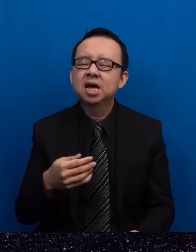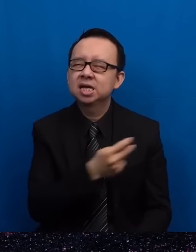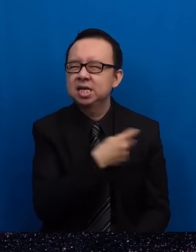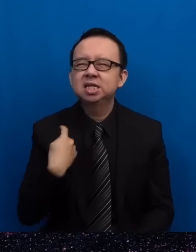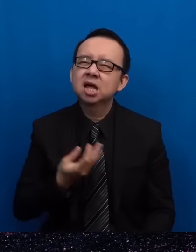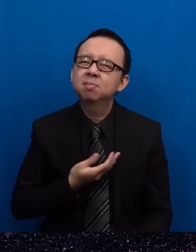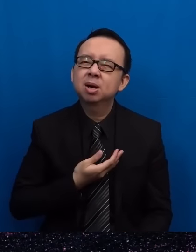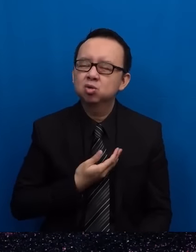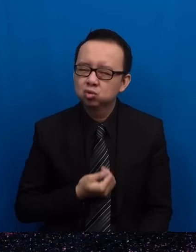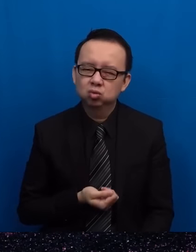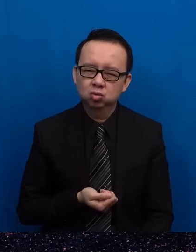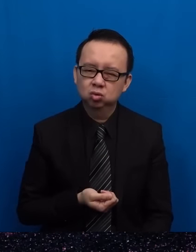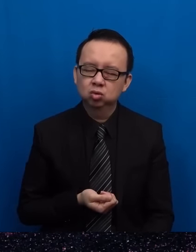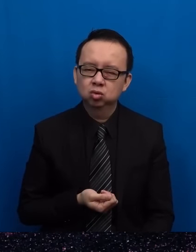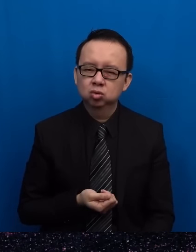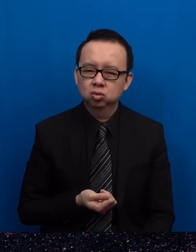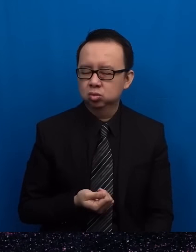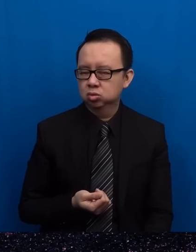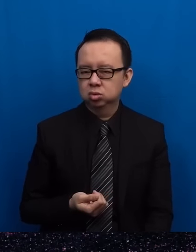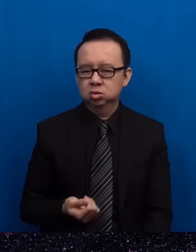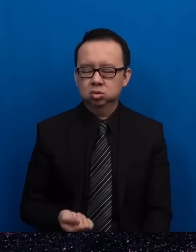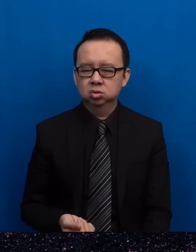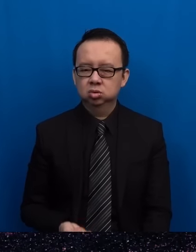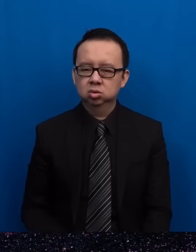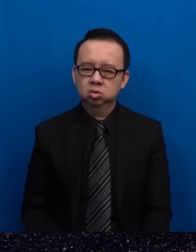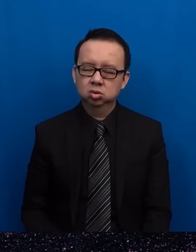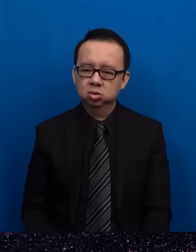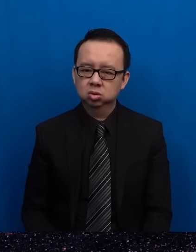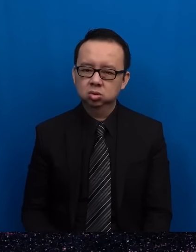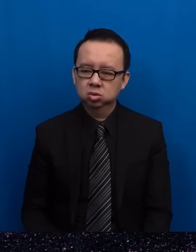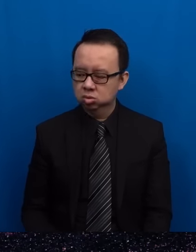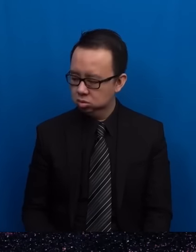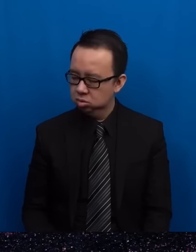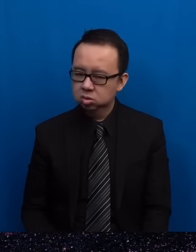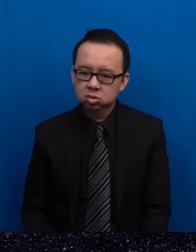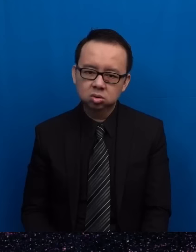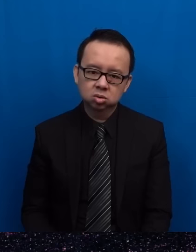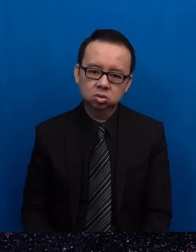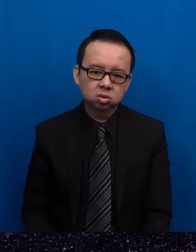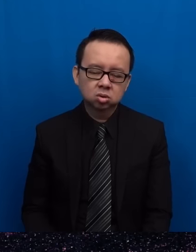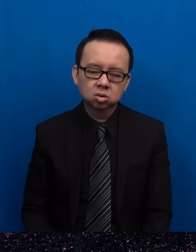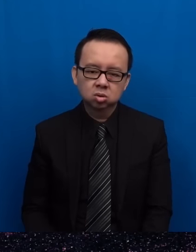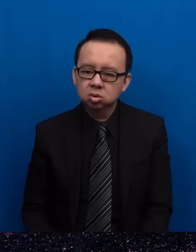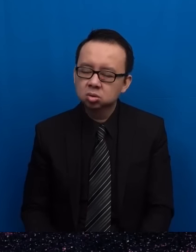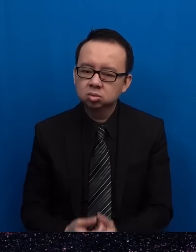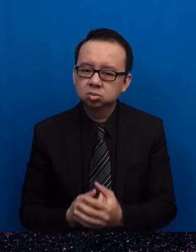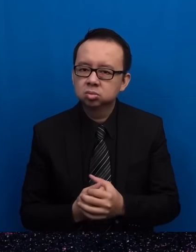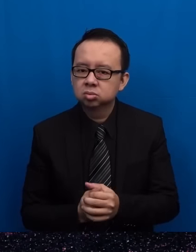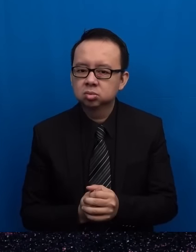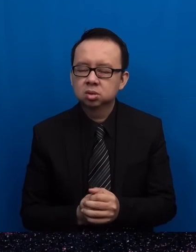perkara-perkara kecil dari bahan pokok sampai sesuatu yang sifatnya